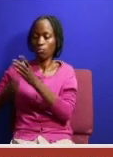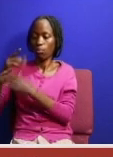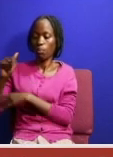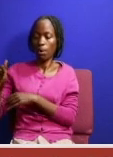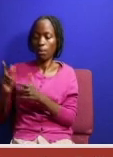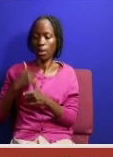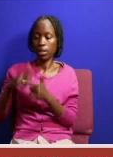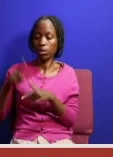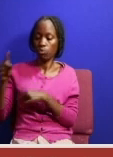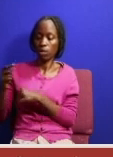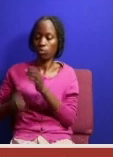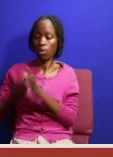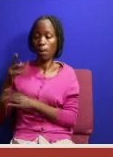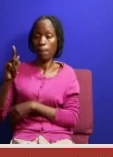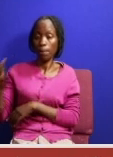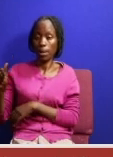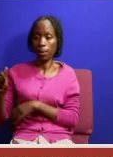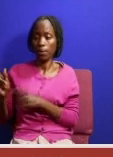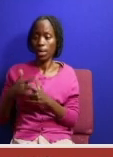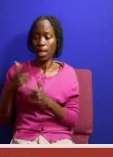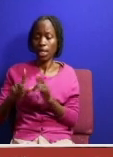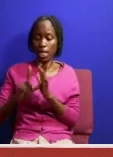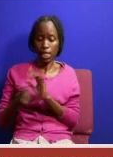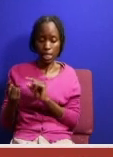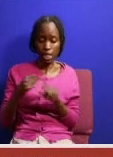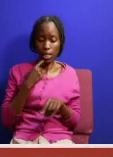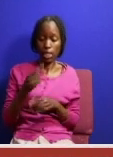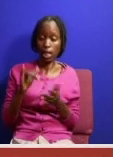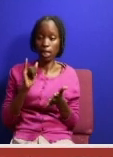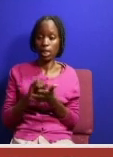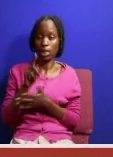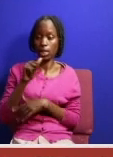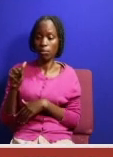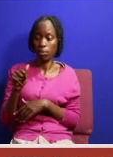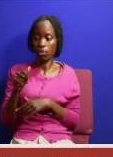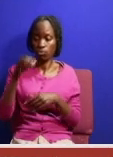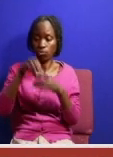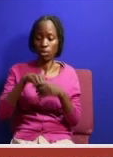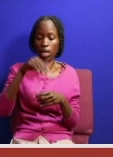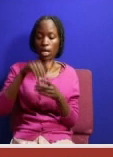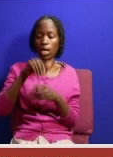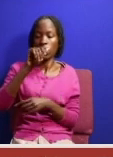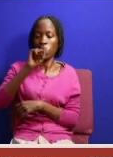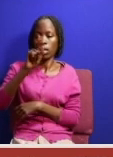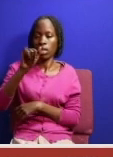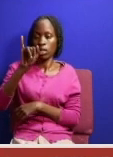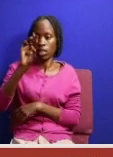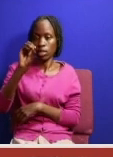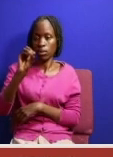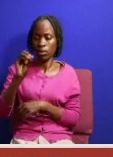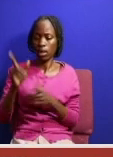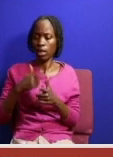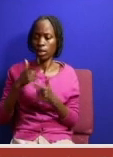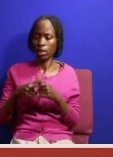Akaunda hiyo pa. Baadaye akaja akasema pa akonda iko ndani ya azimio. Na